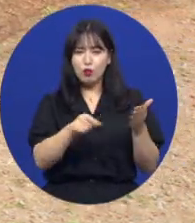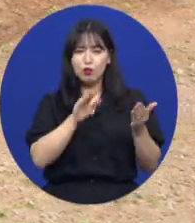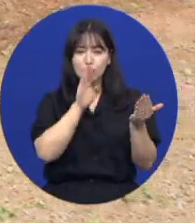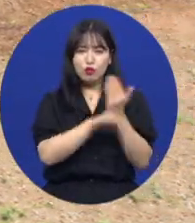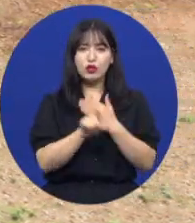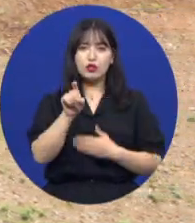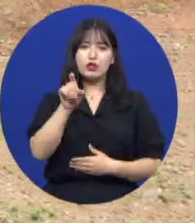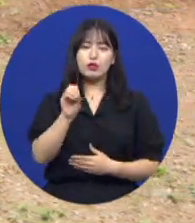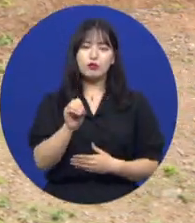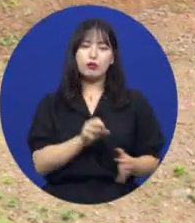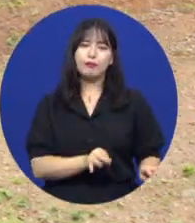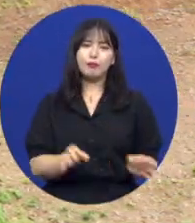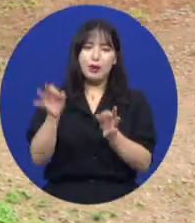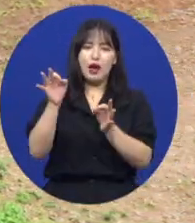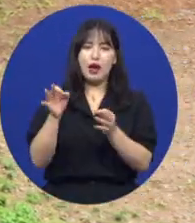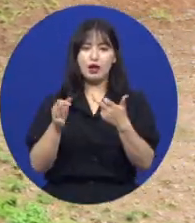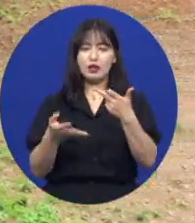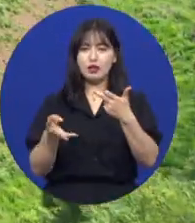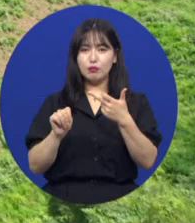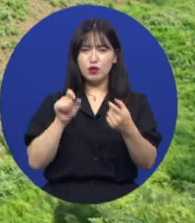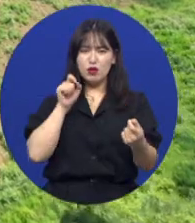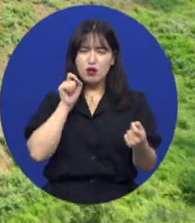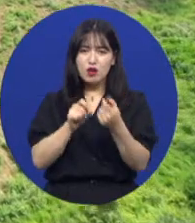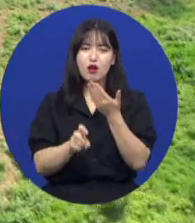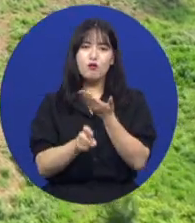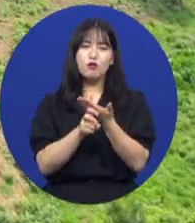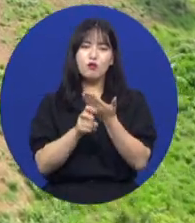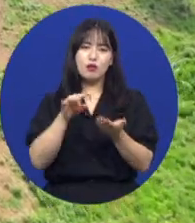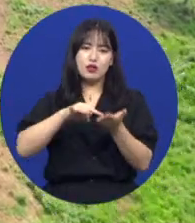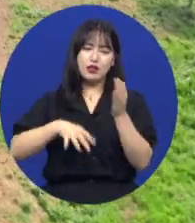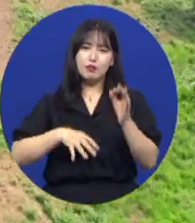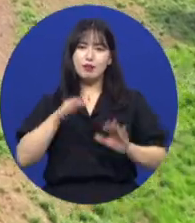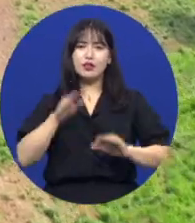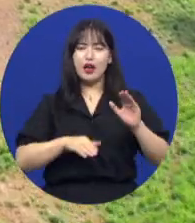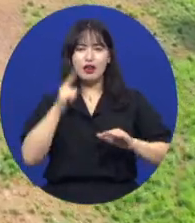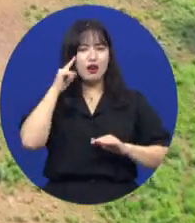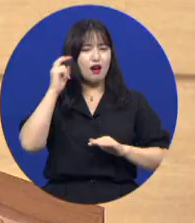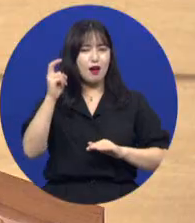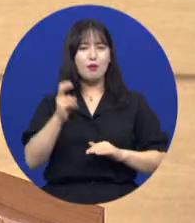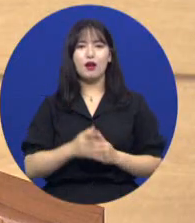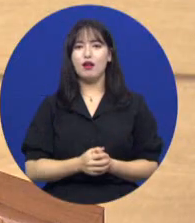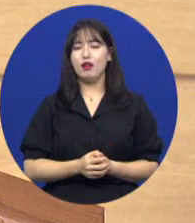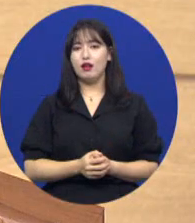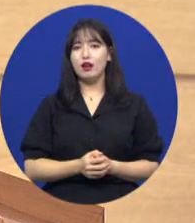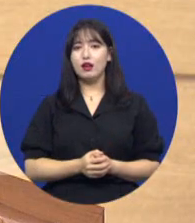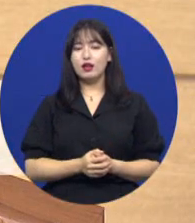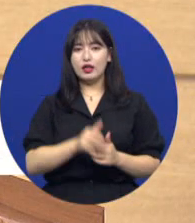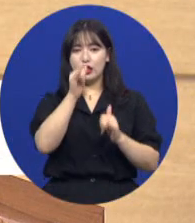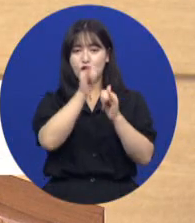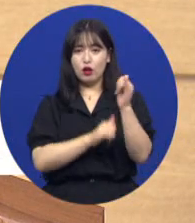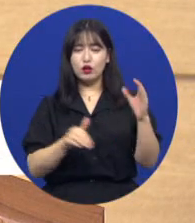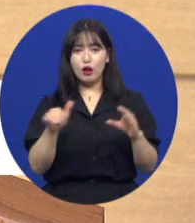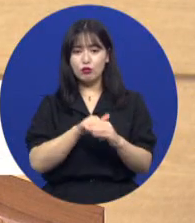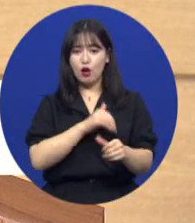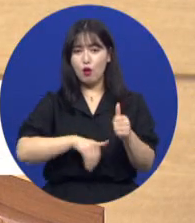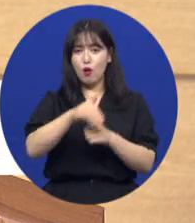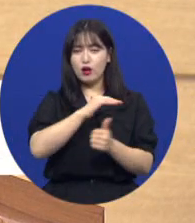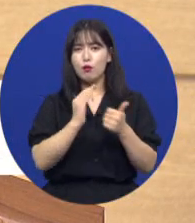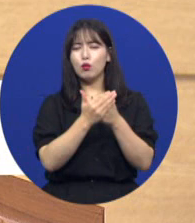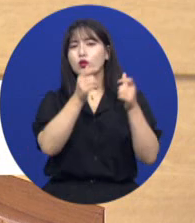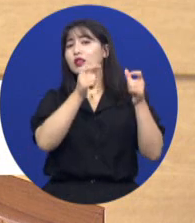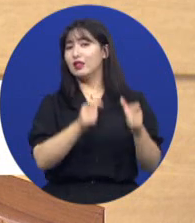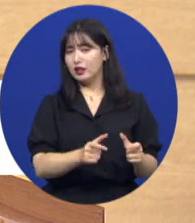10만원대로 올라 17억 원에 가까운 불법 시세차익이 예상되고 있습니다 역사문화 환경부 전 지역임을